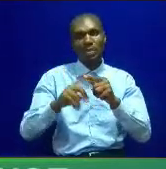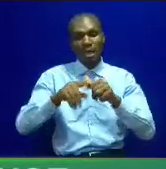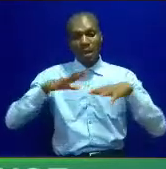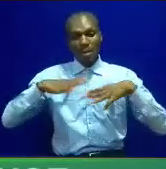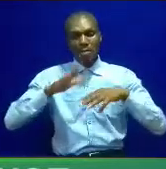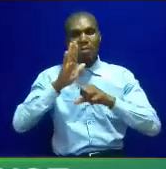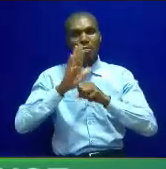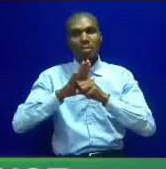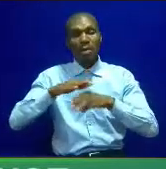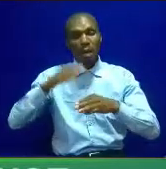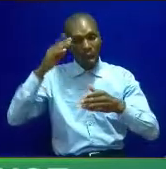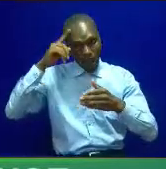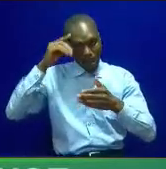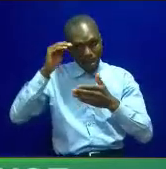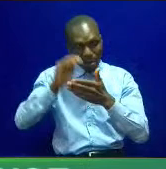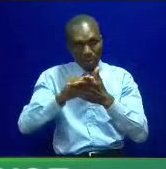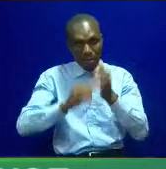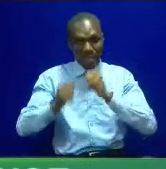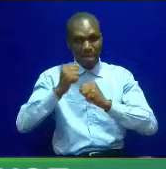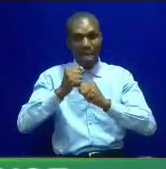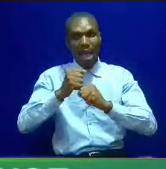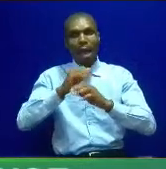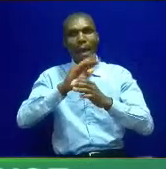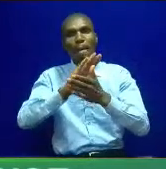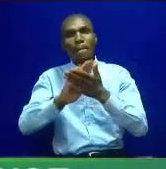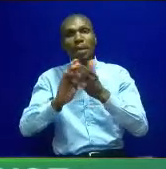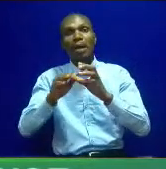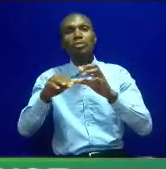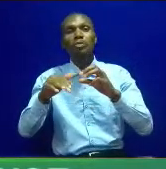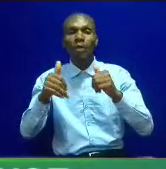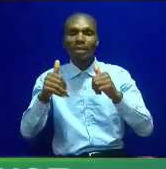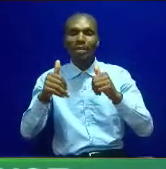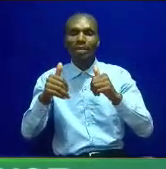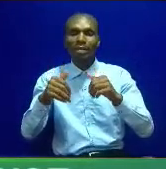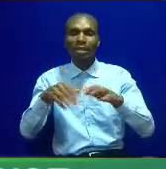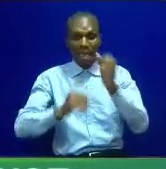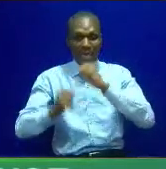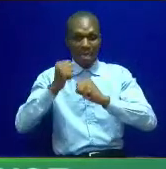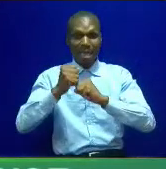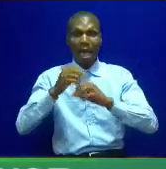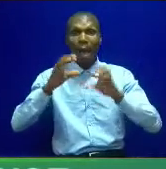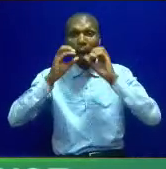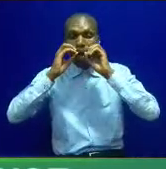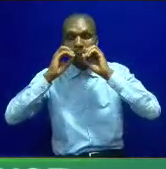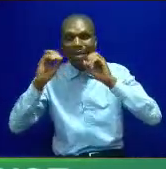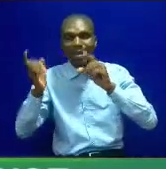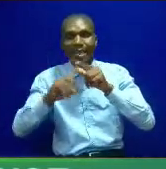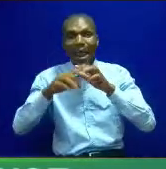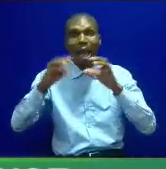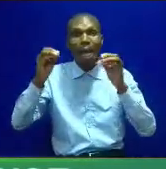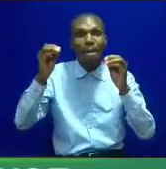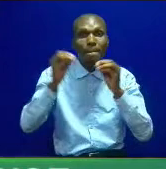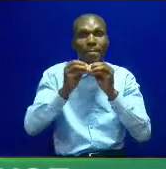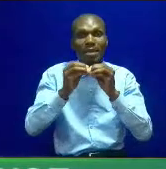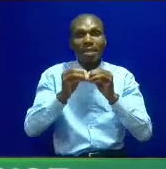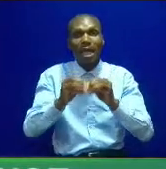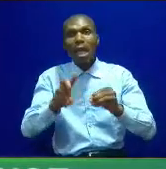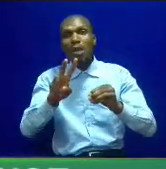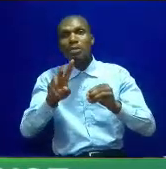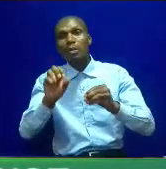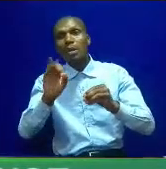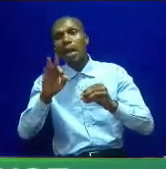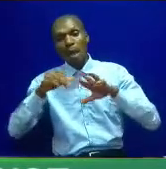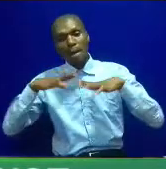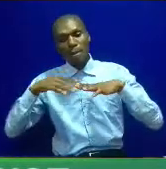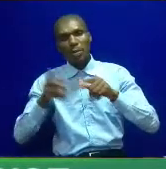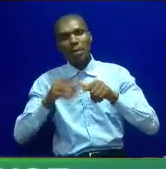dibuna umwaka oyo gana bora be umwaka oso umwaka to baswa oyo rako umwaka wa maseni oti anda nyona na babere batatu para nyara bawo te bina nga kibaro